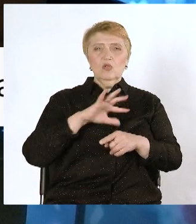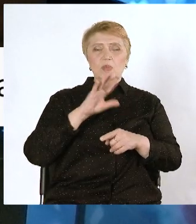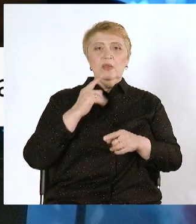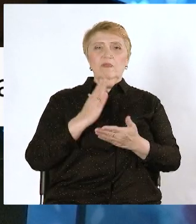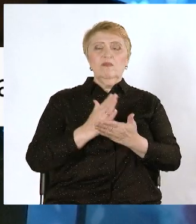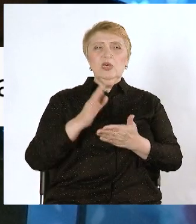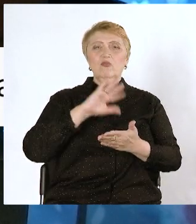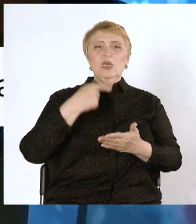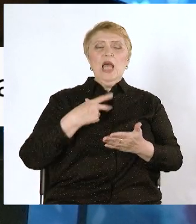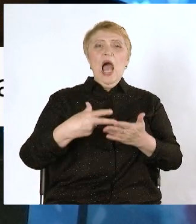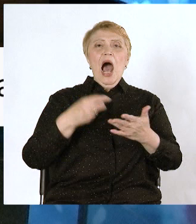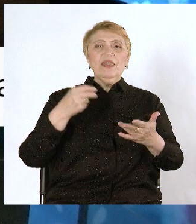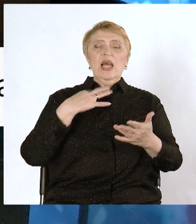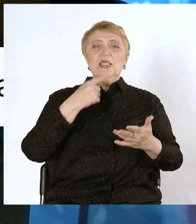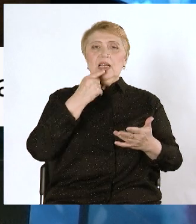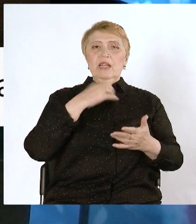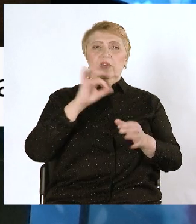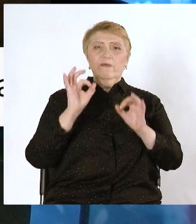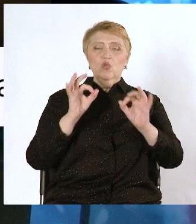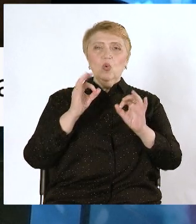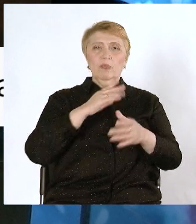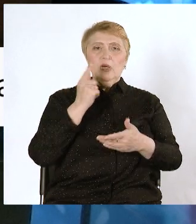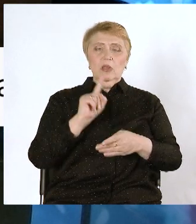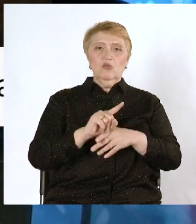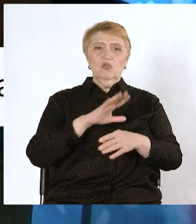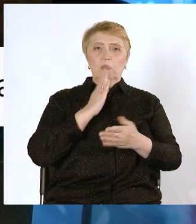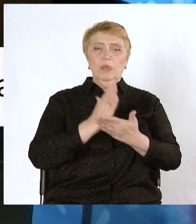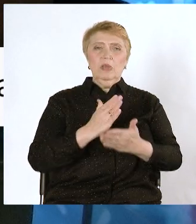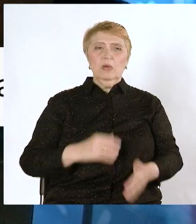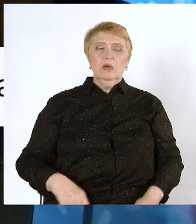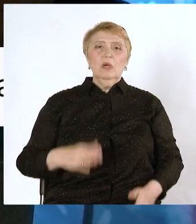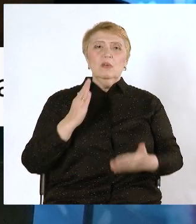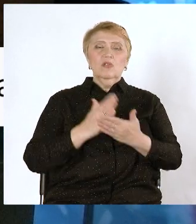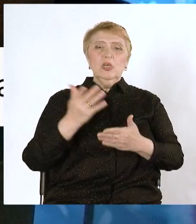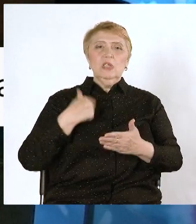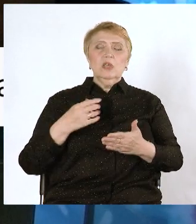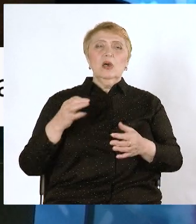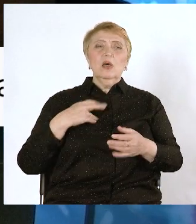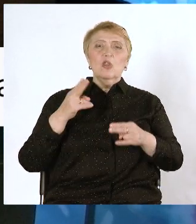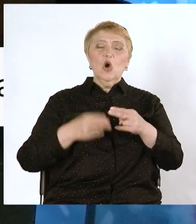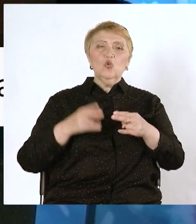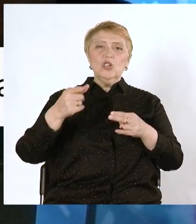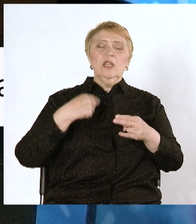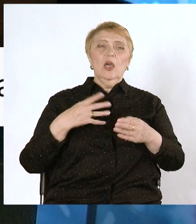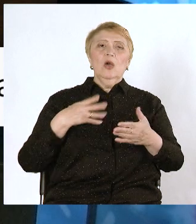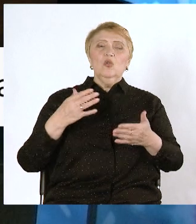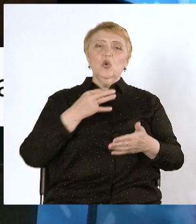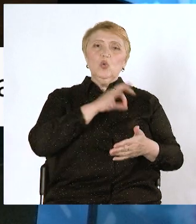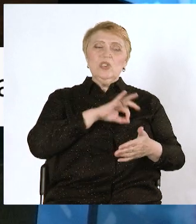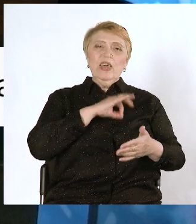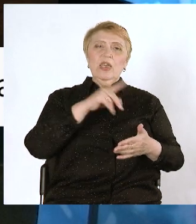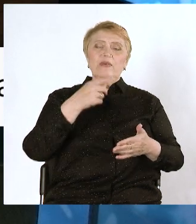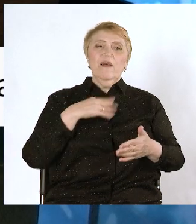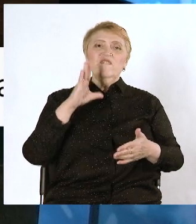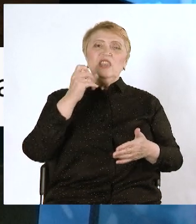очень много сейчас вы выявляется у пациентов с нарушением усвоения витамина b9 фолиевой кислоты это тоже один